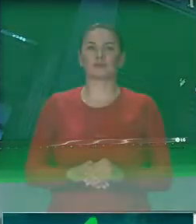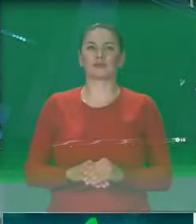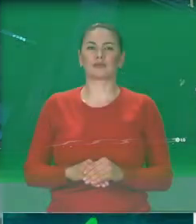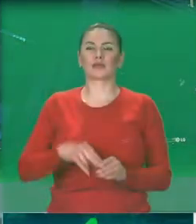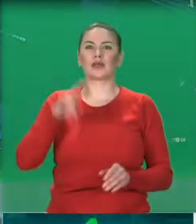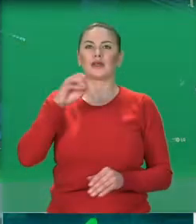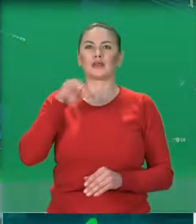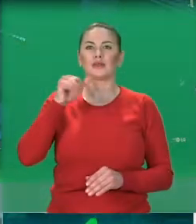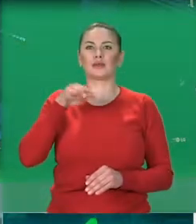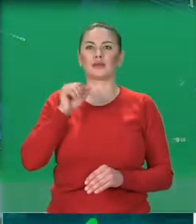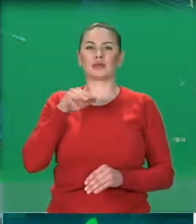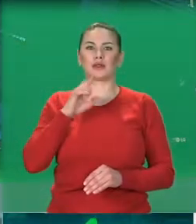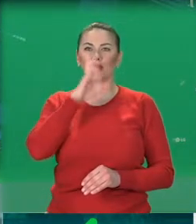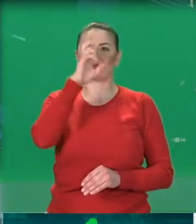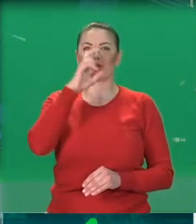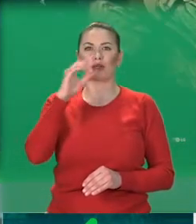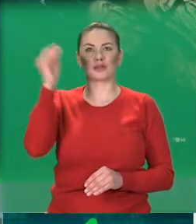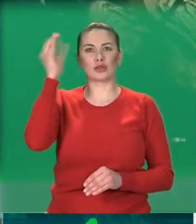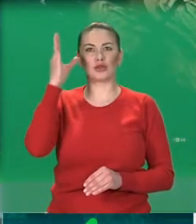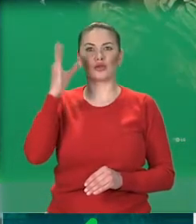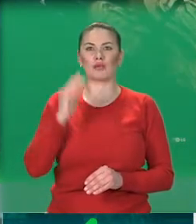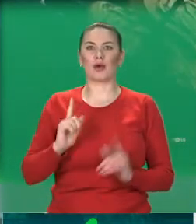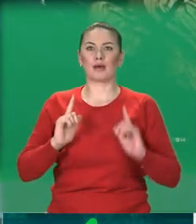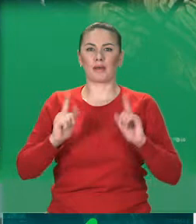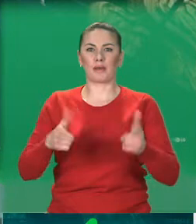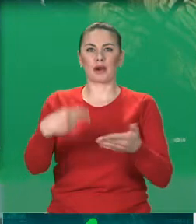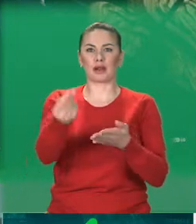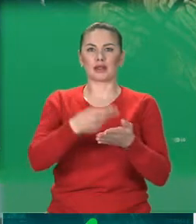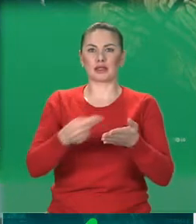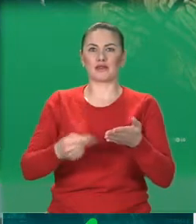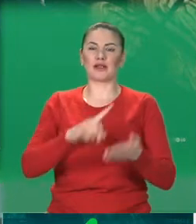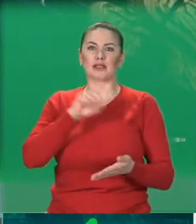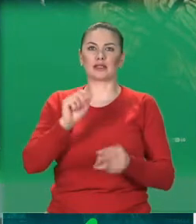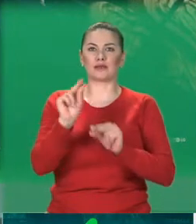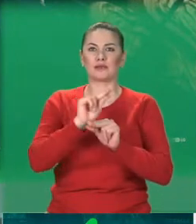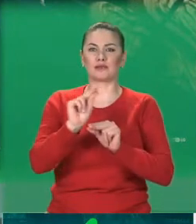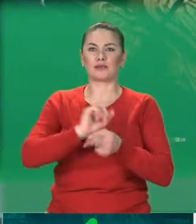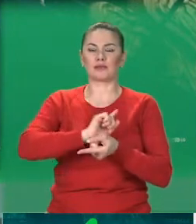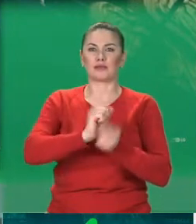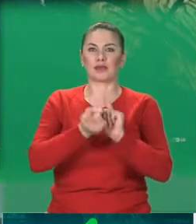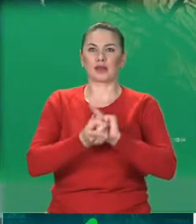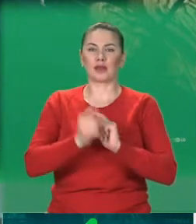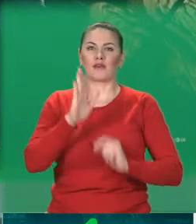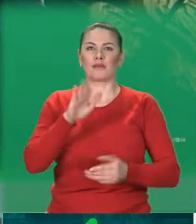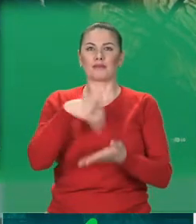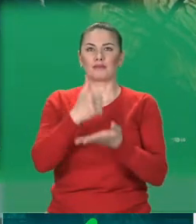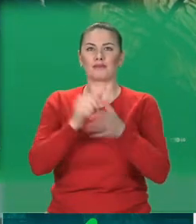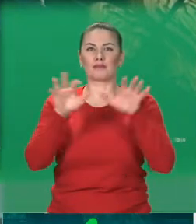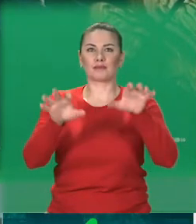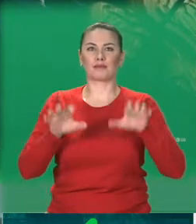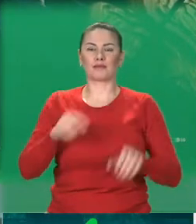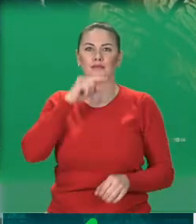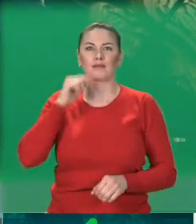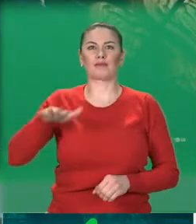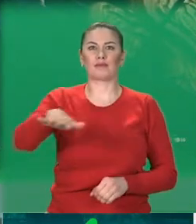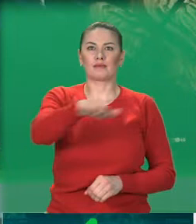Депутаты Государственной Думы проголосовали за поправки в Конституцию России. Сейчас новый закон передали на одобрение региональным парламентам. Уже